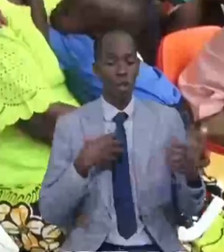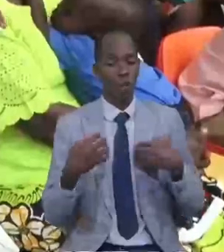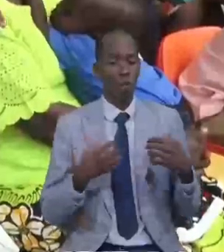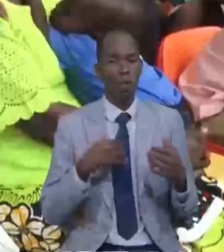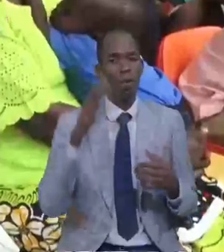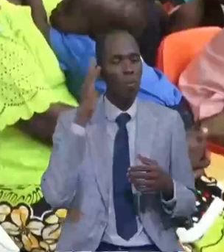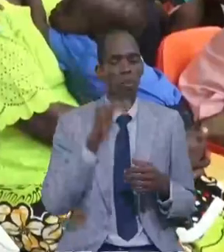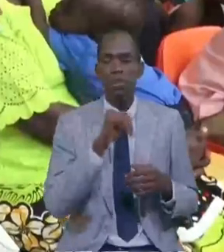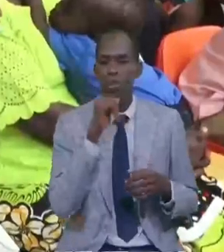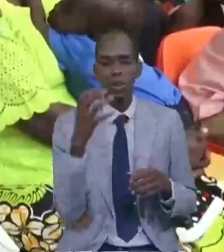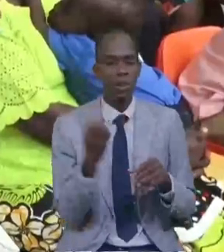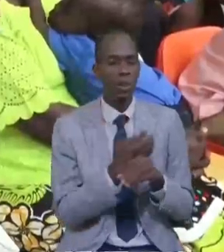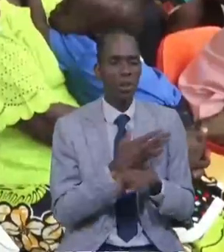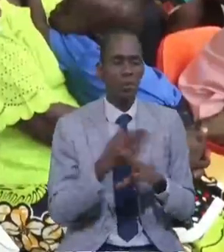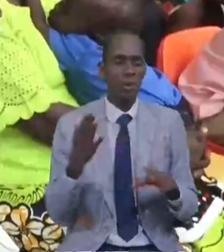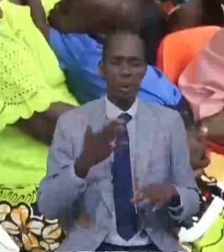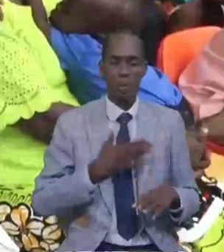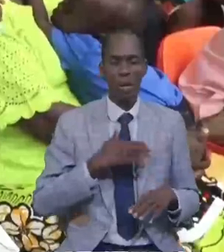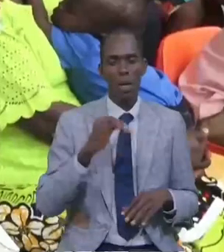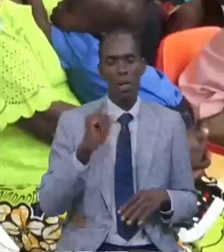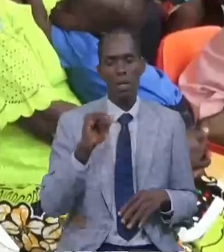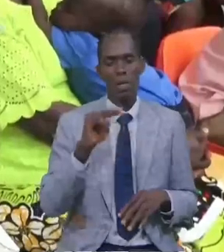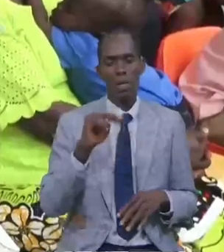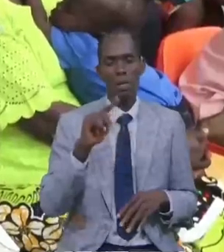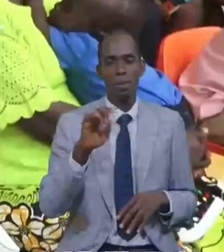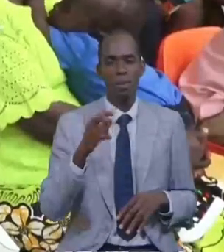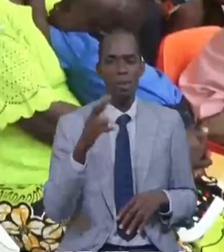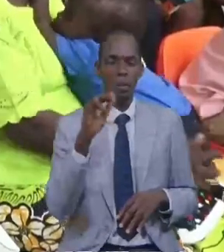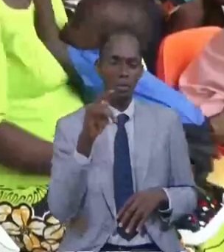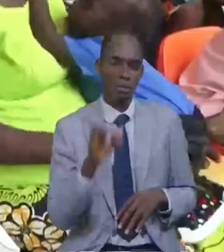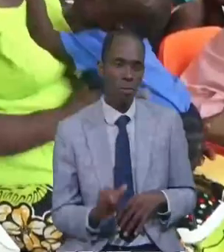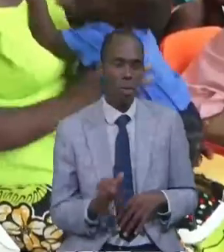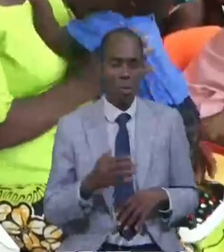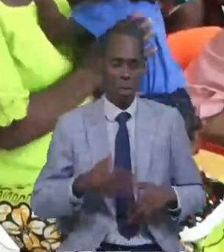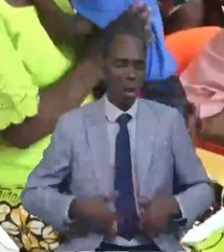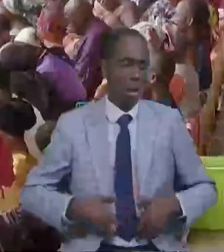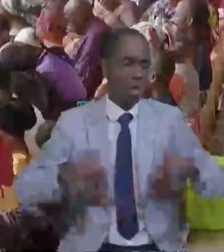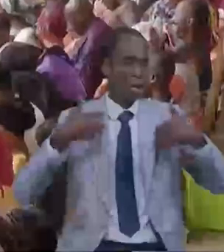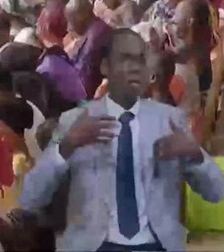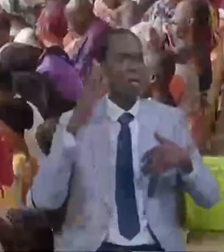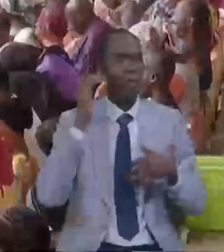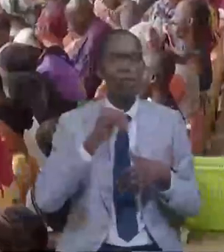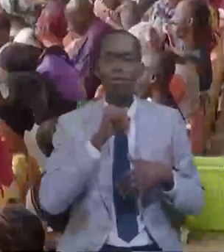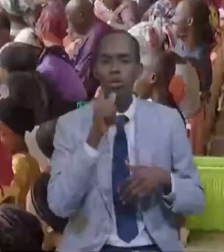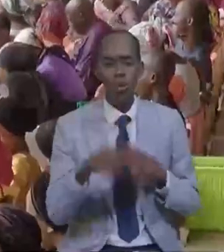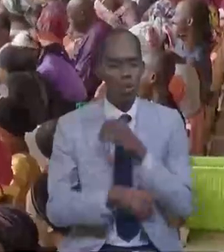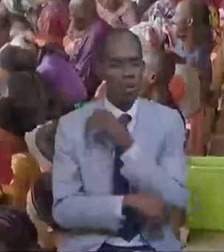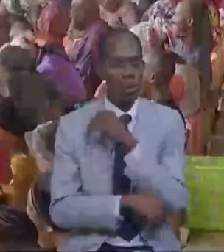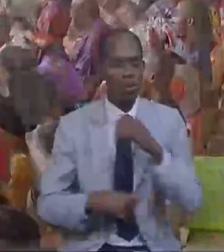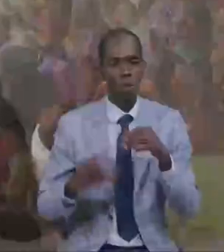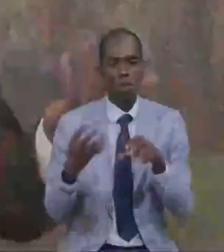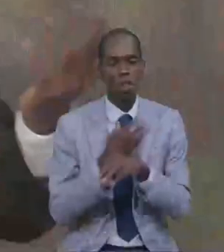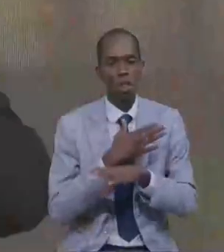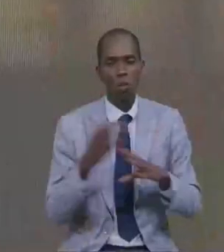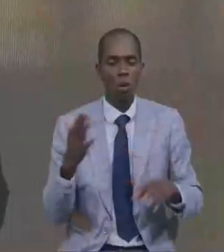mauvais comportements ne vont pas m'arracher mon intégrité. L'accusation des gens, peu